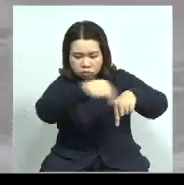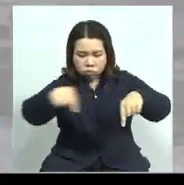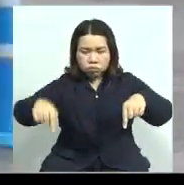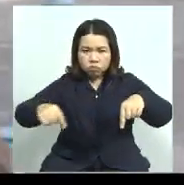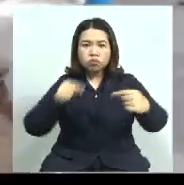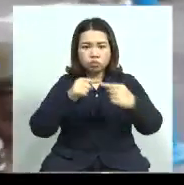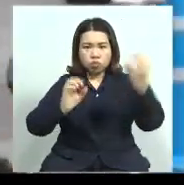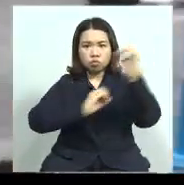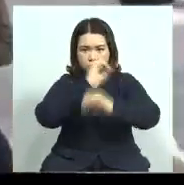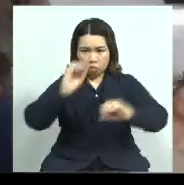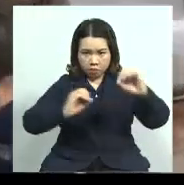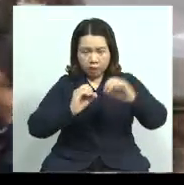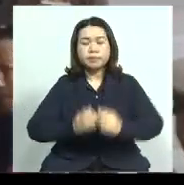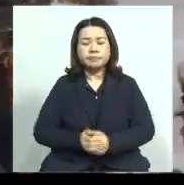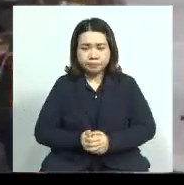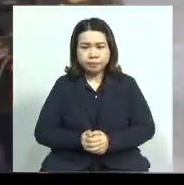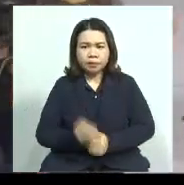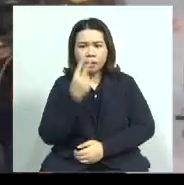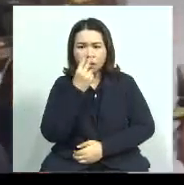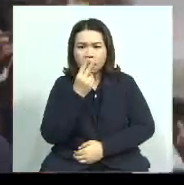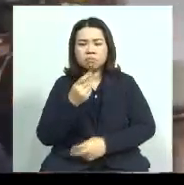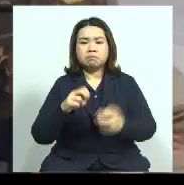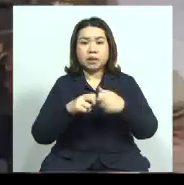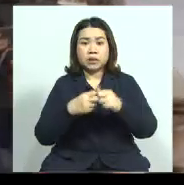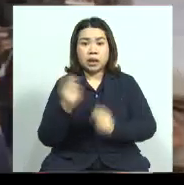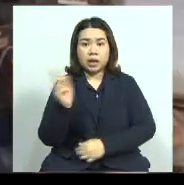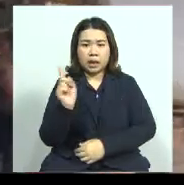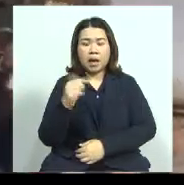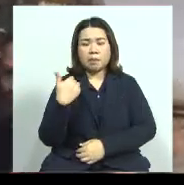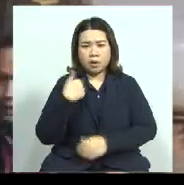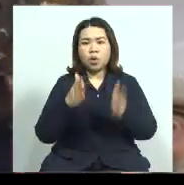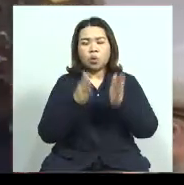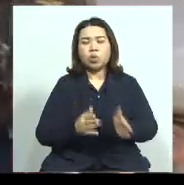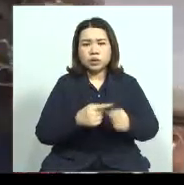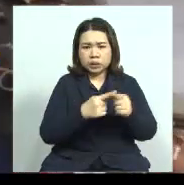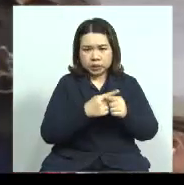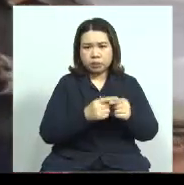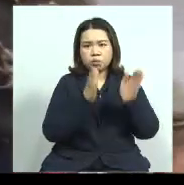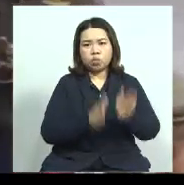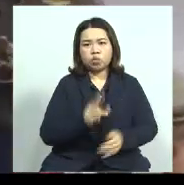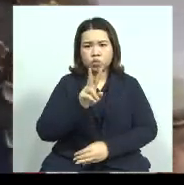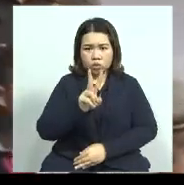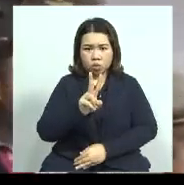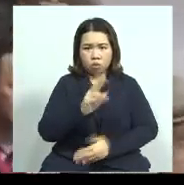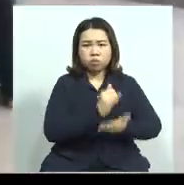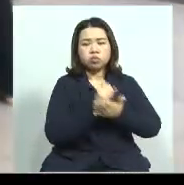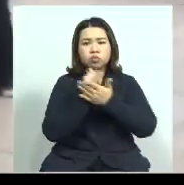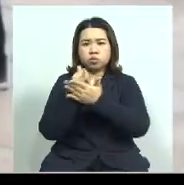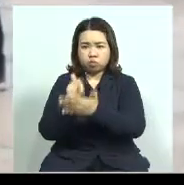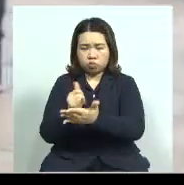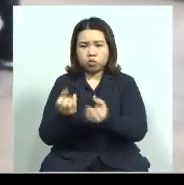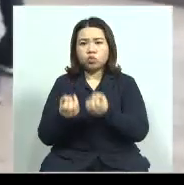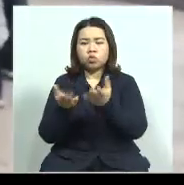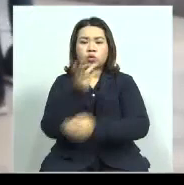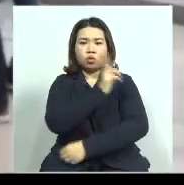พื่อความปลอดภัยจากการตรวจสอบพบว่าเหตุการณ์ที่จุดนี้มีผู้บาดเจ็บ2คนค่ะถูกนำตัวส่งโรงพยาบา